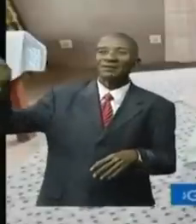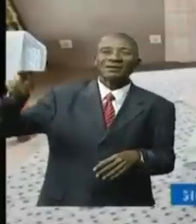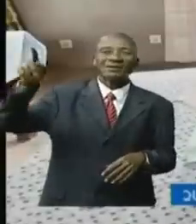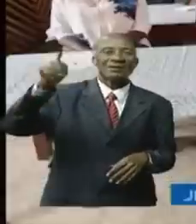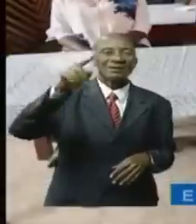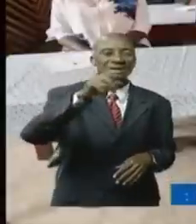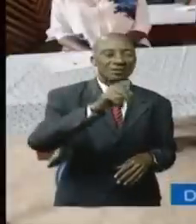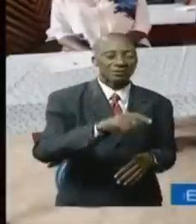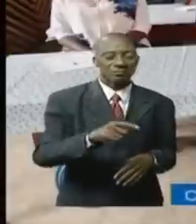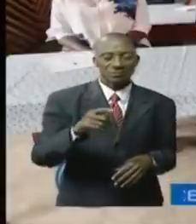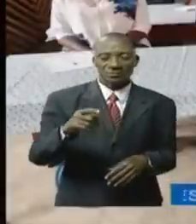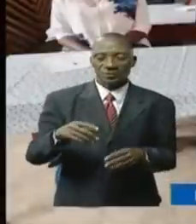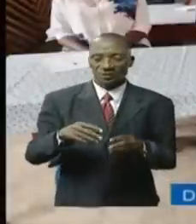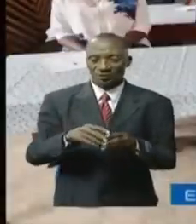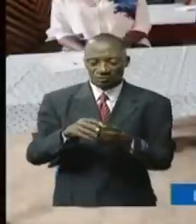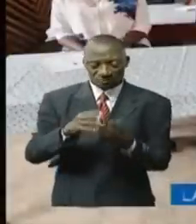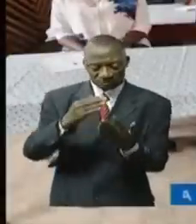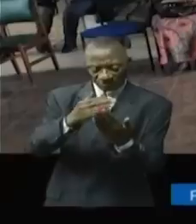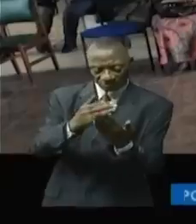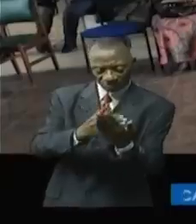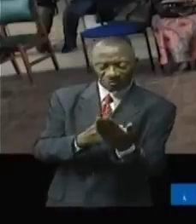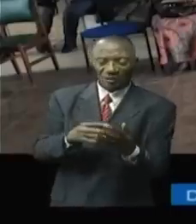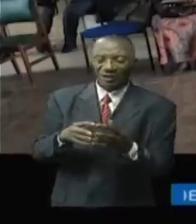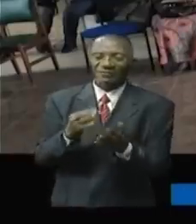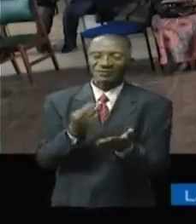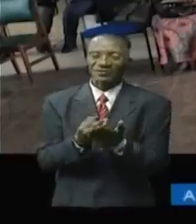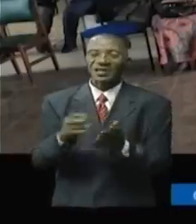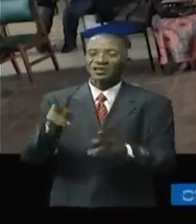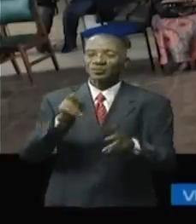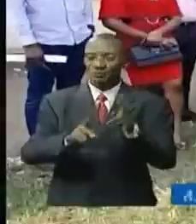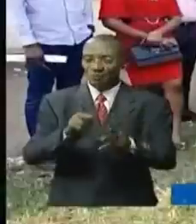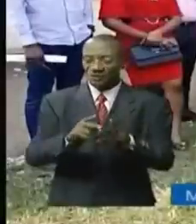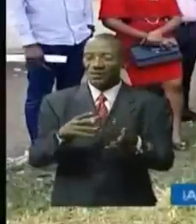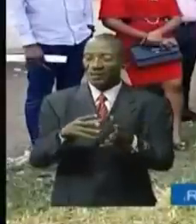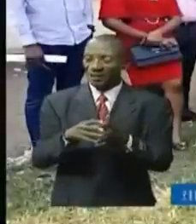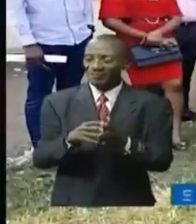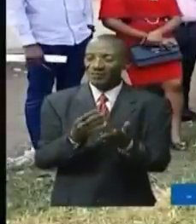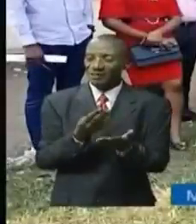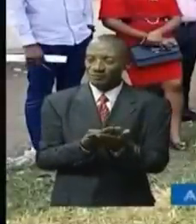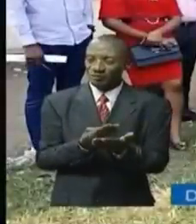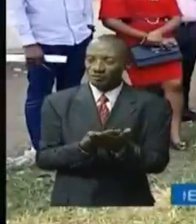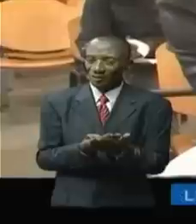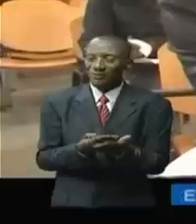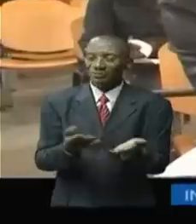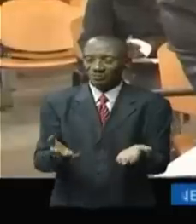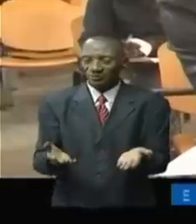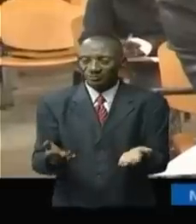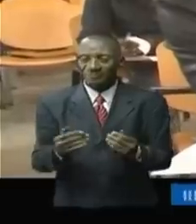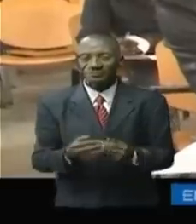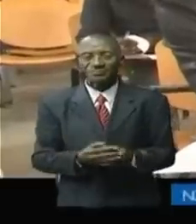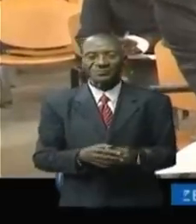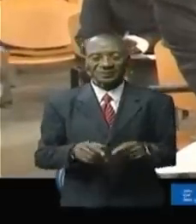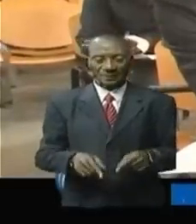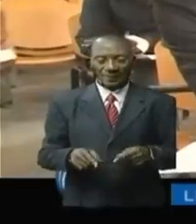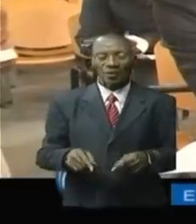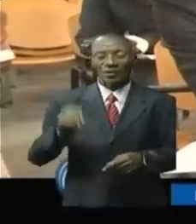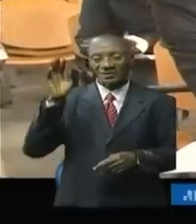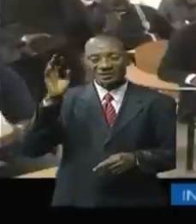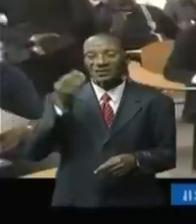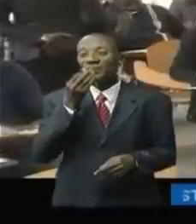liées aux finances publiques, budget, comptabilité, douanes et accises et assurances. À Kinshasa, par